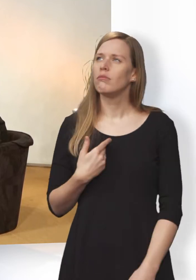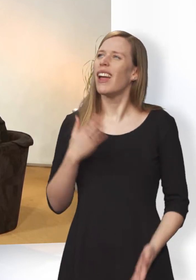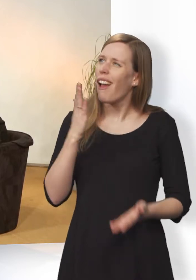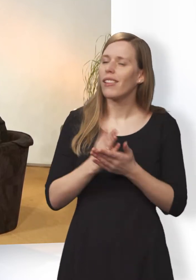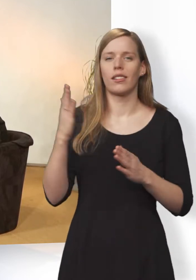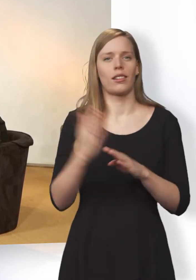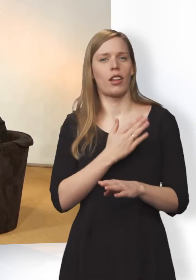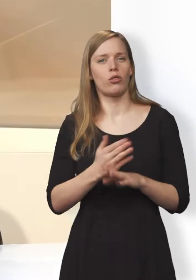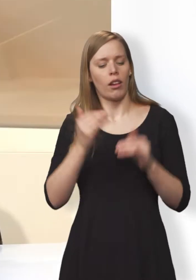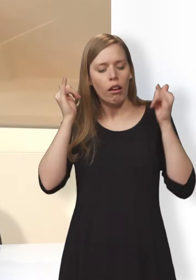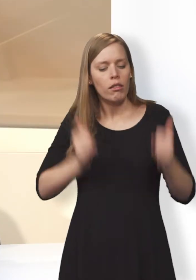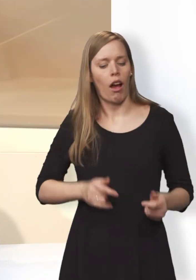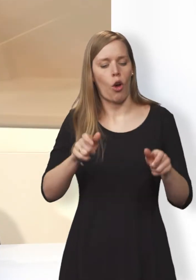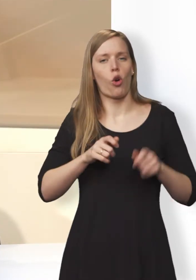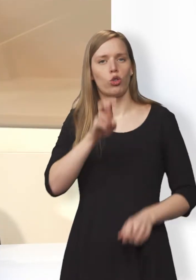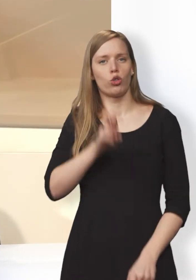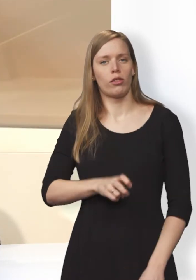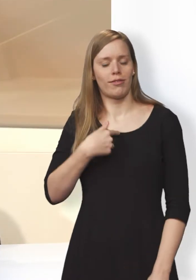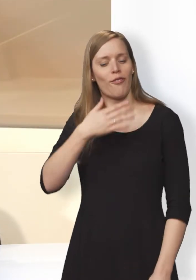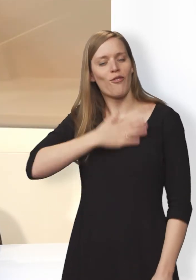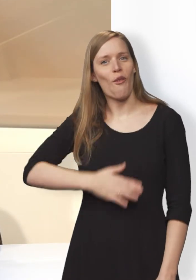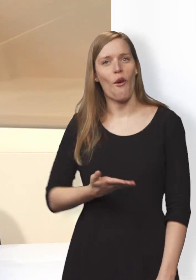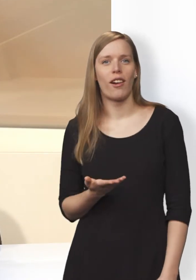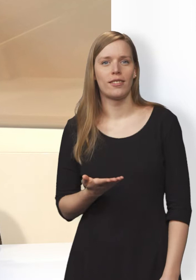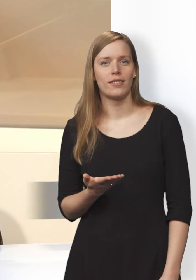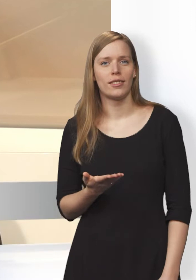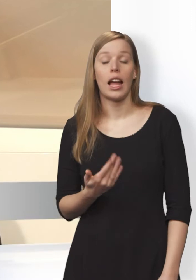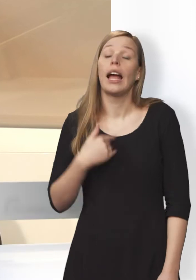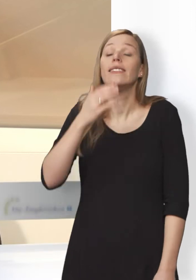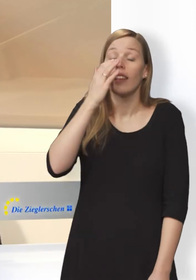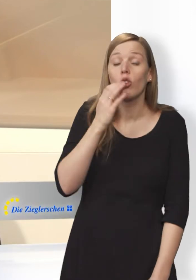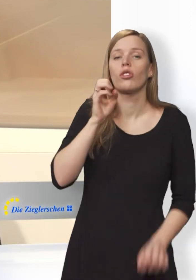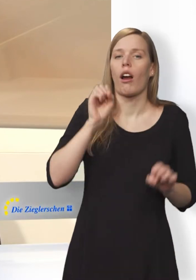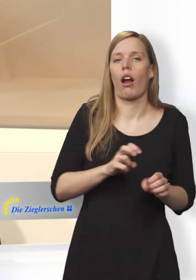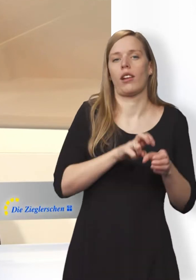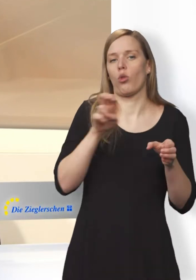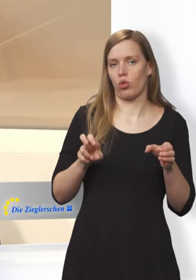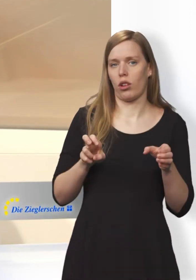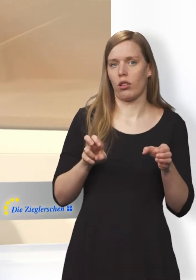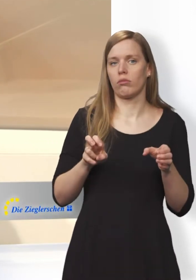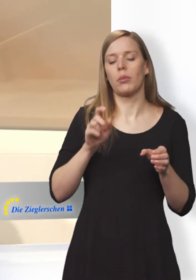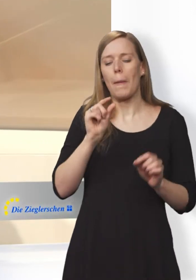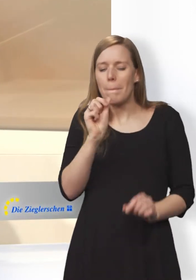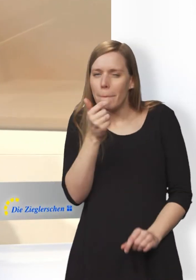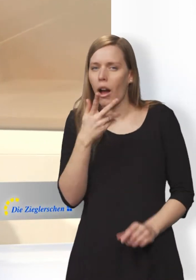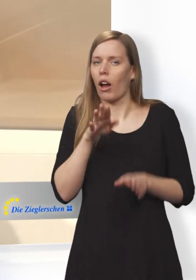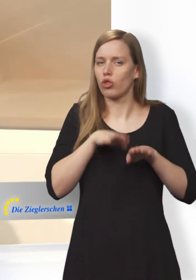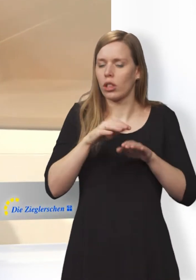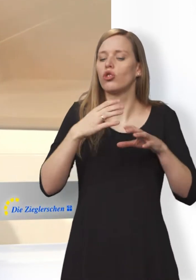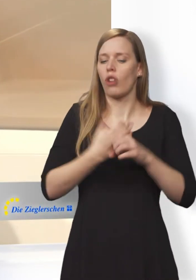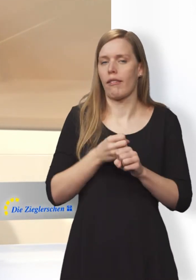den rollstuhl zu benutzen und da fühle ich mich sehr wohl drin und ich kann ja theoretisch auch aussteigen weil ich kann immer noch ein paar schritte gehen